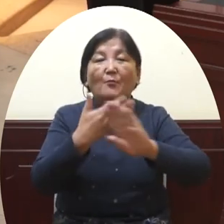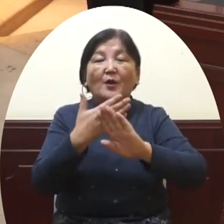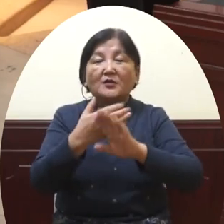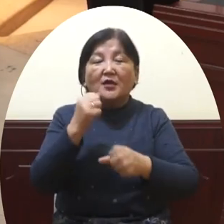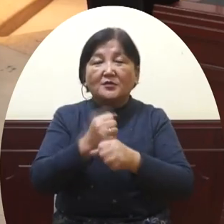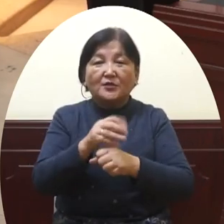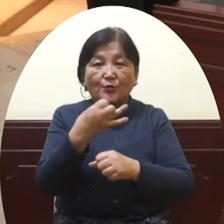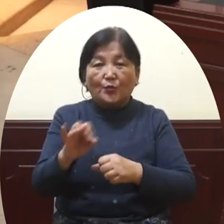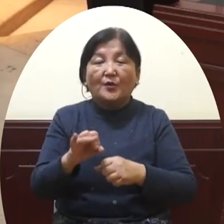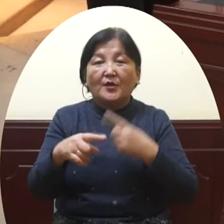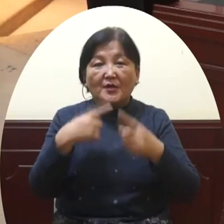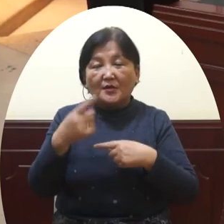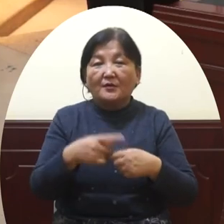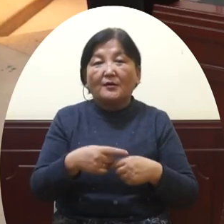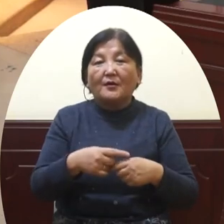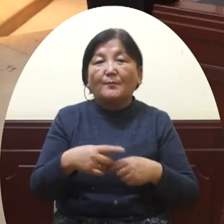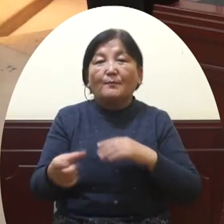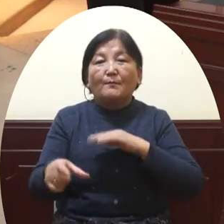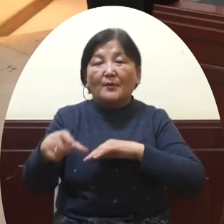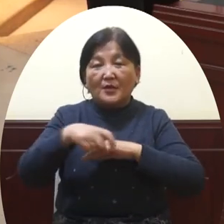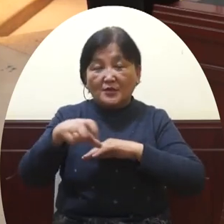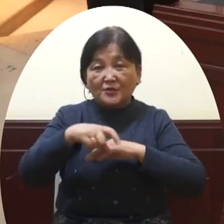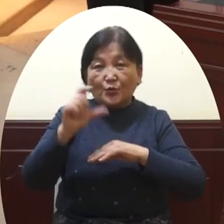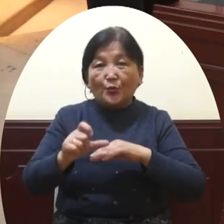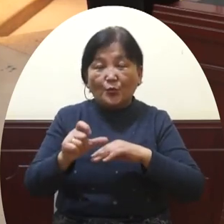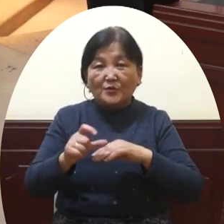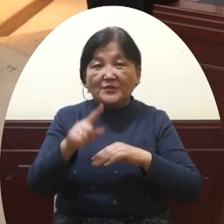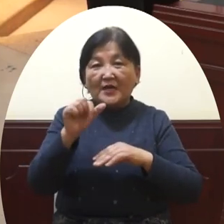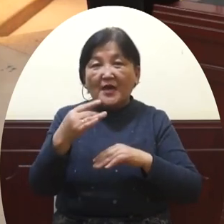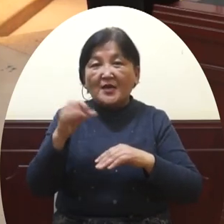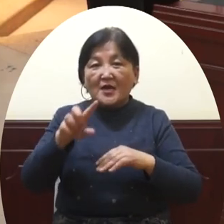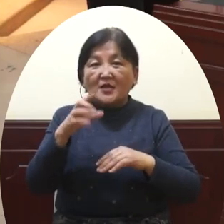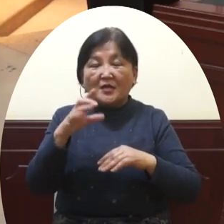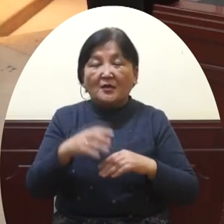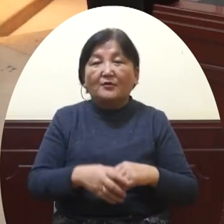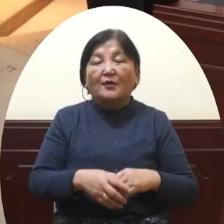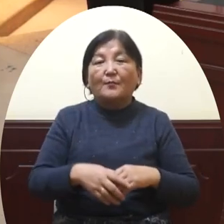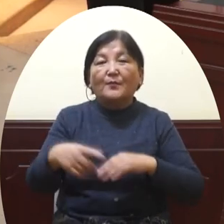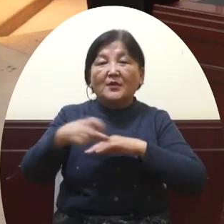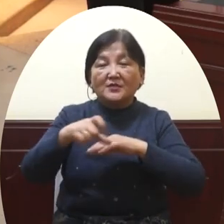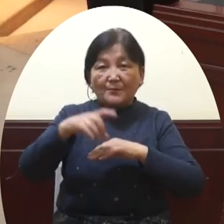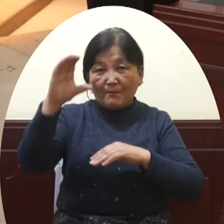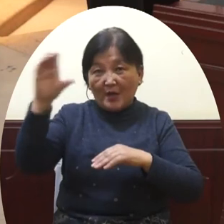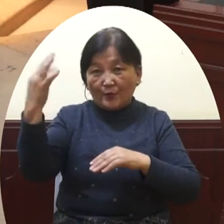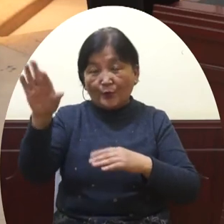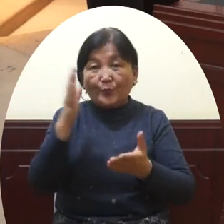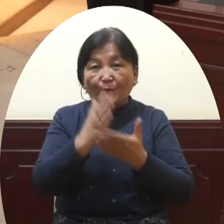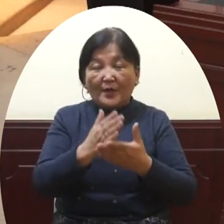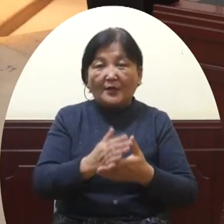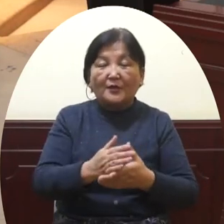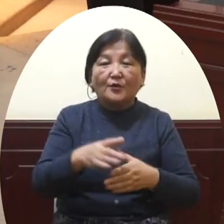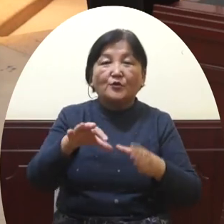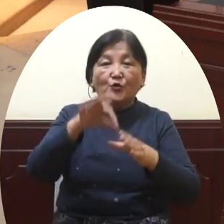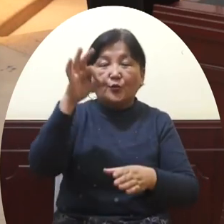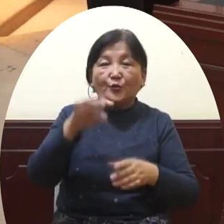одоо үлээсэн бол манай ингэж одоо нэгсэн одоо байгууллага байна. Тэгэхээр хараа бий даасан бол манай ажил. За тийм учраас мэдээж сонгуультай